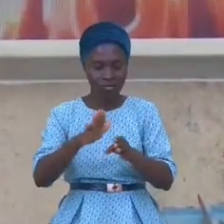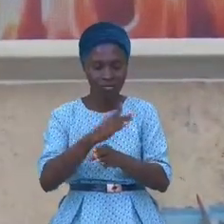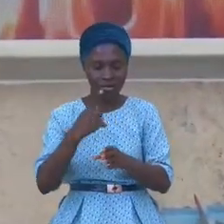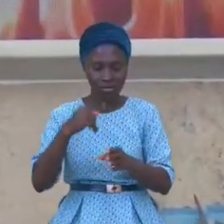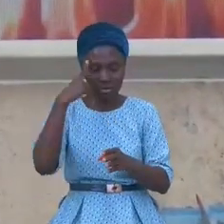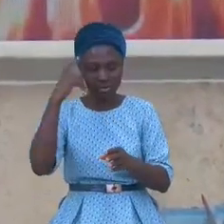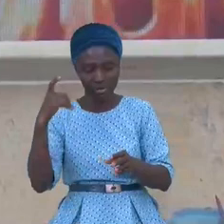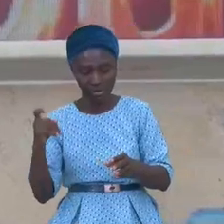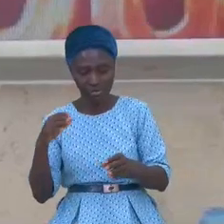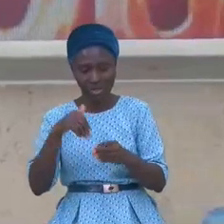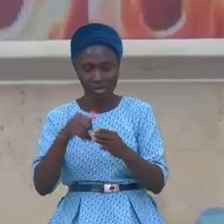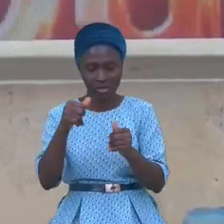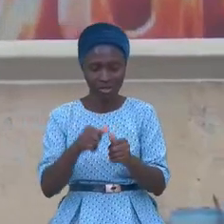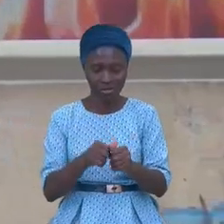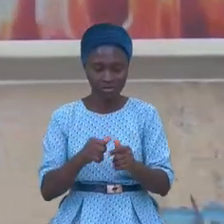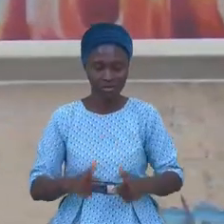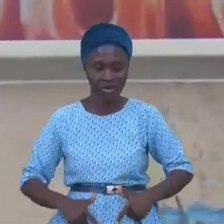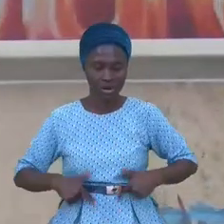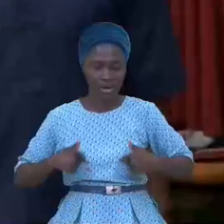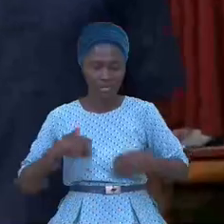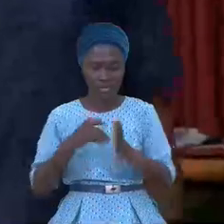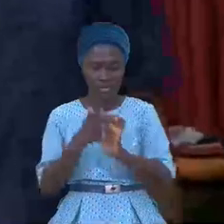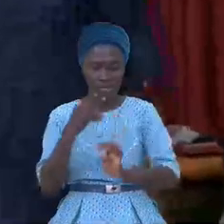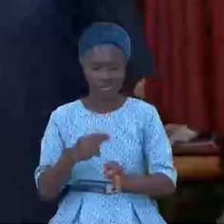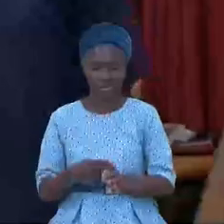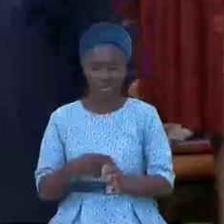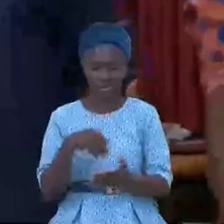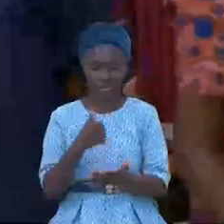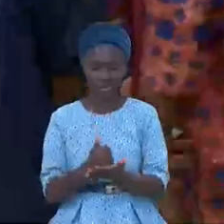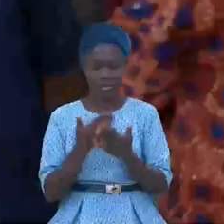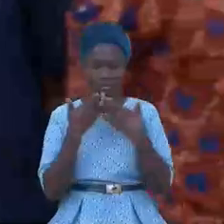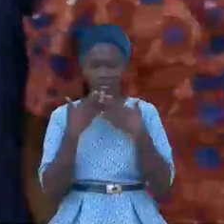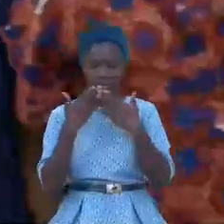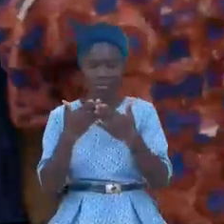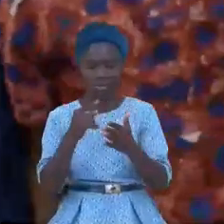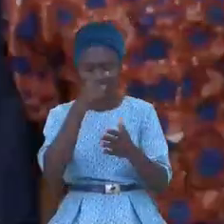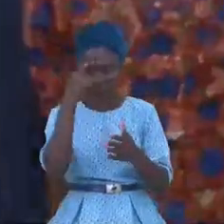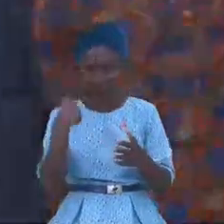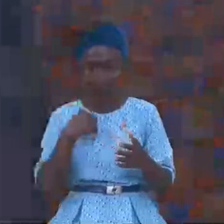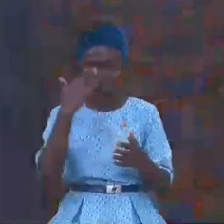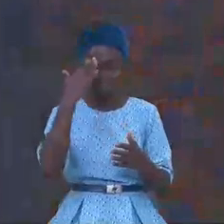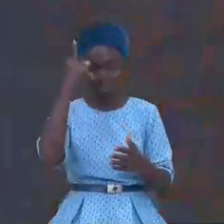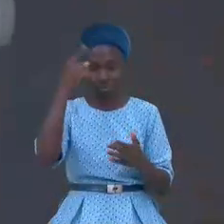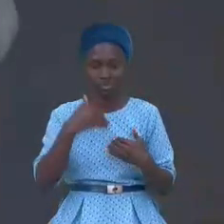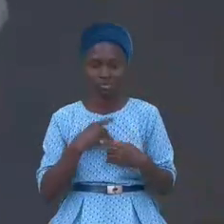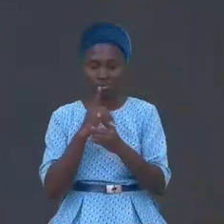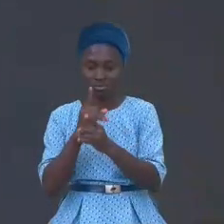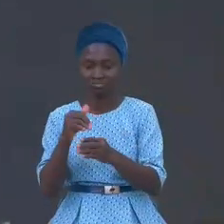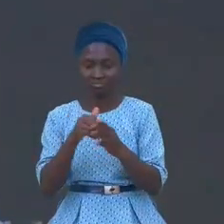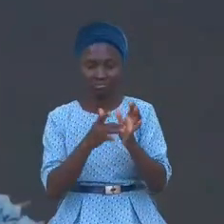rêve dans chaque vie au nom de Jésus. Merci pour l'exaucement. Au nom